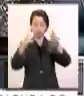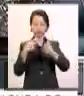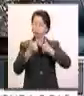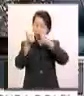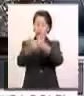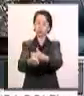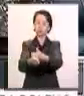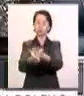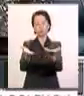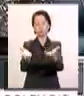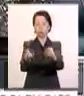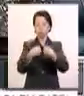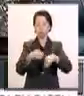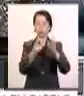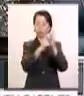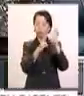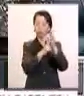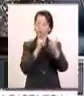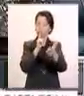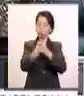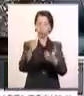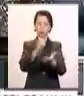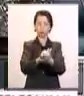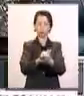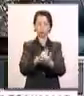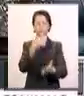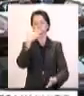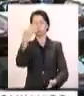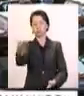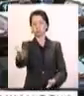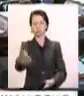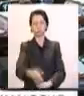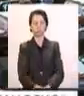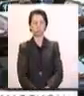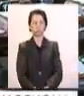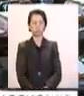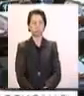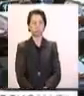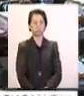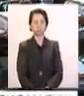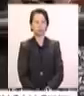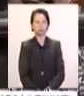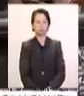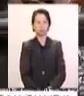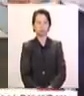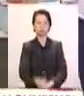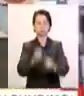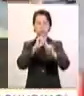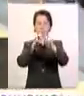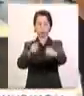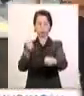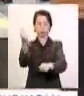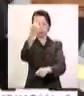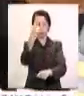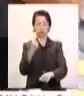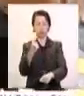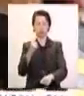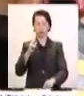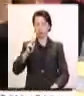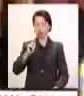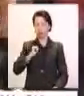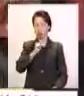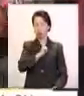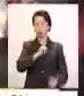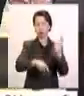ikut kepada apa saja undang-undang yang diluluskan itu. Terima kasih. Terima kasih Menteri. Menjawab soalan Ahli Parlimen Kapar,